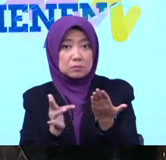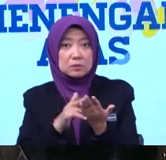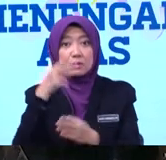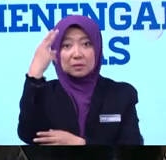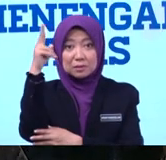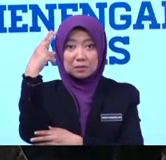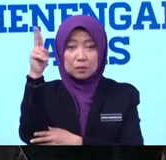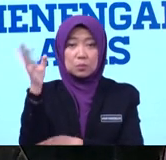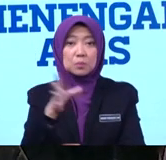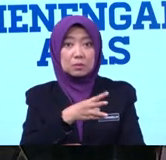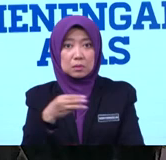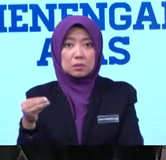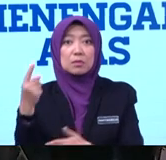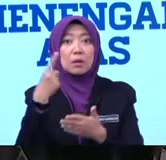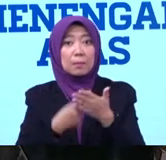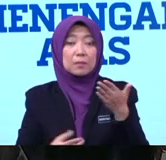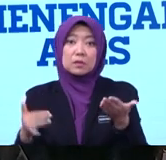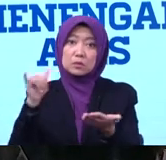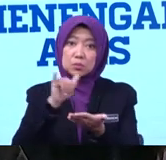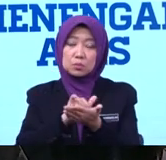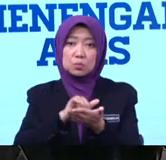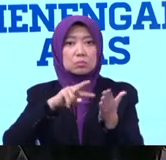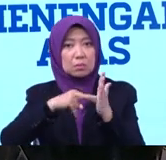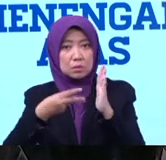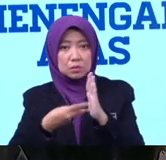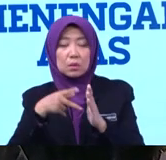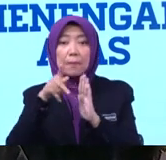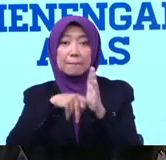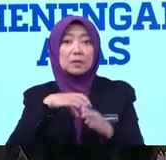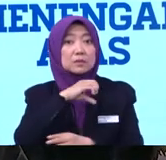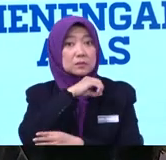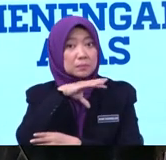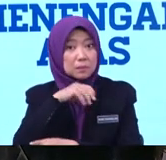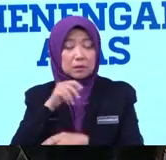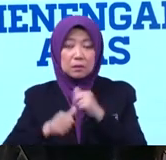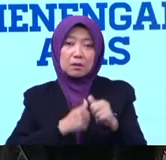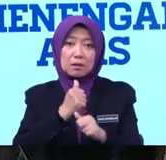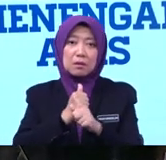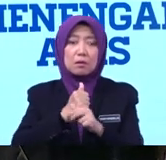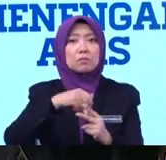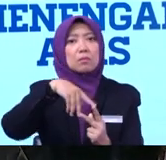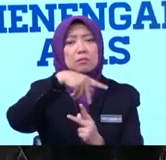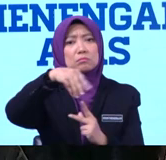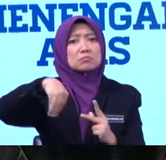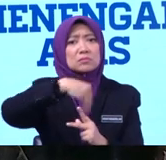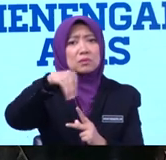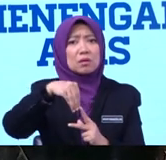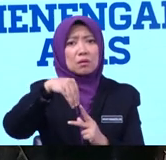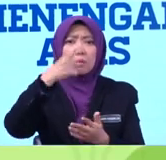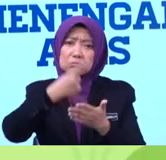dan Apa itu definisi pencemaran alam sekitar pencemaran alam sekitar